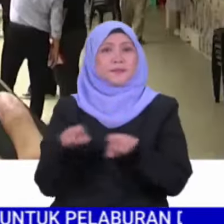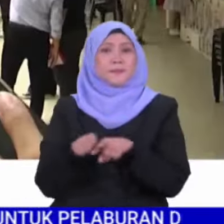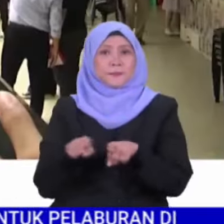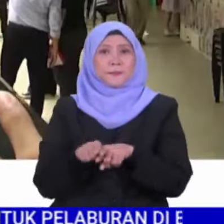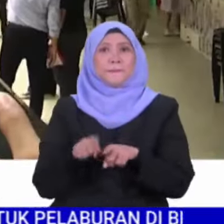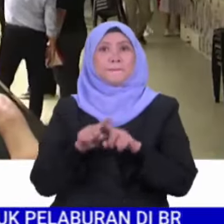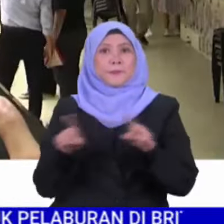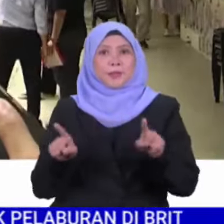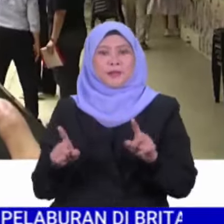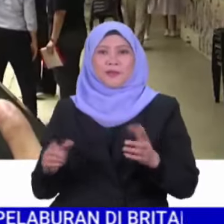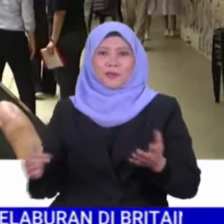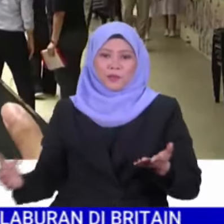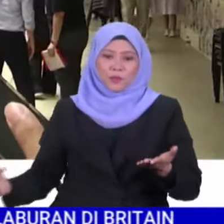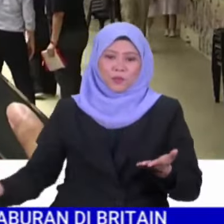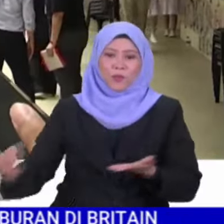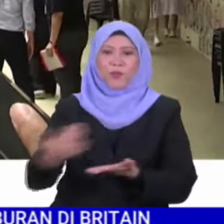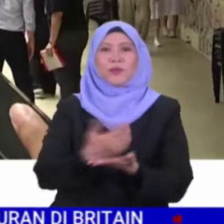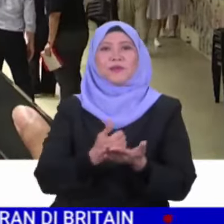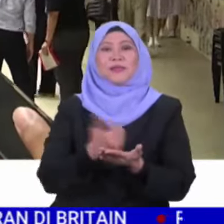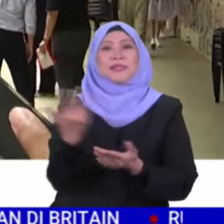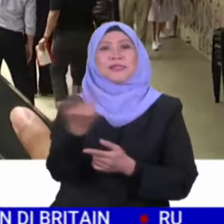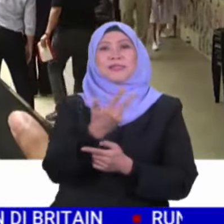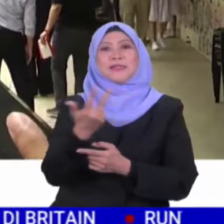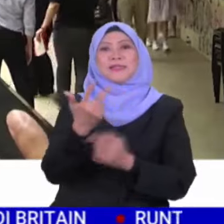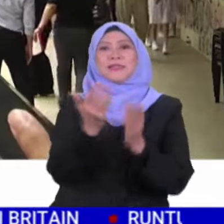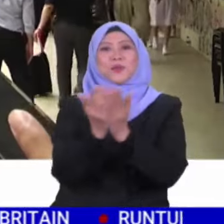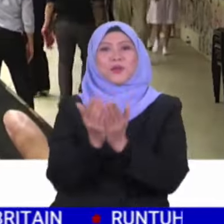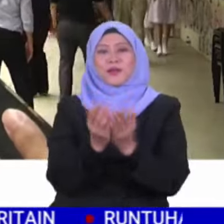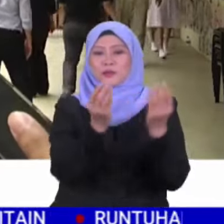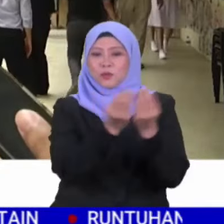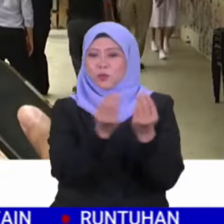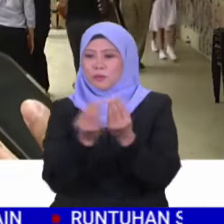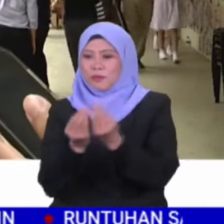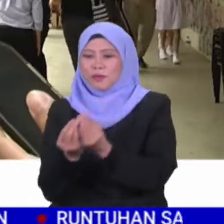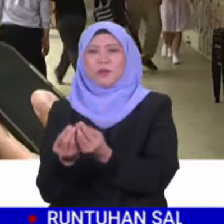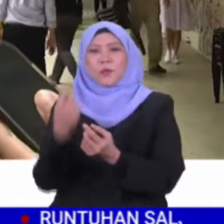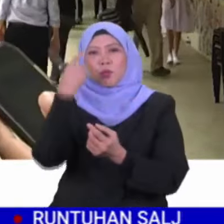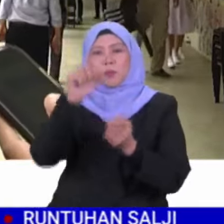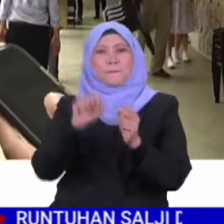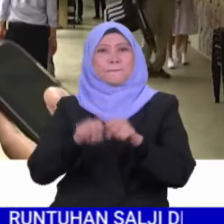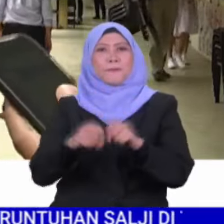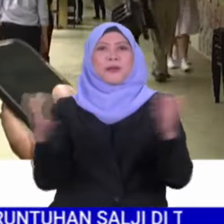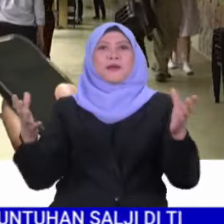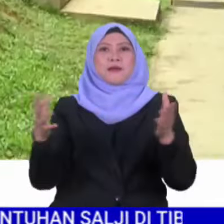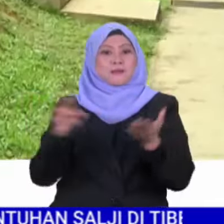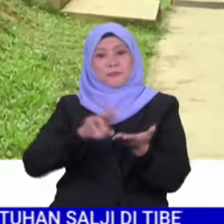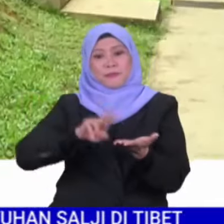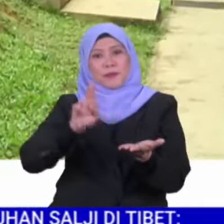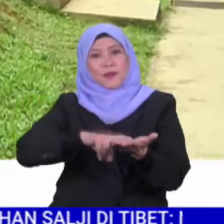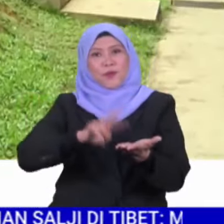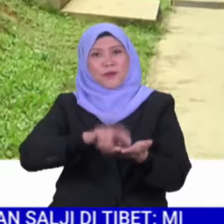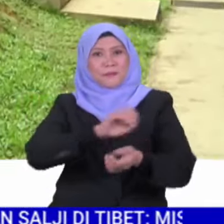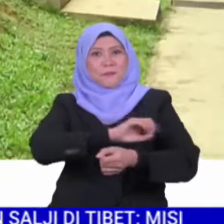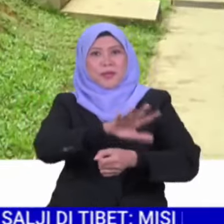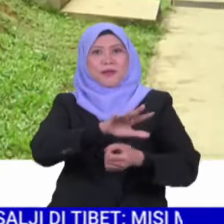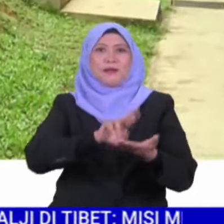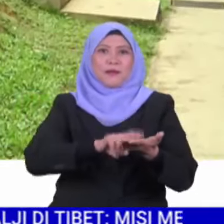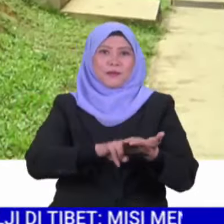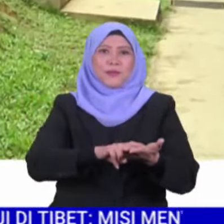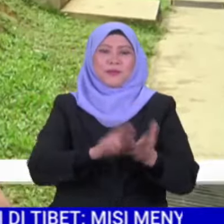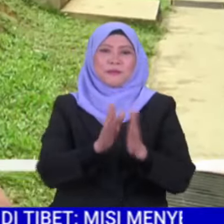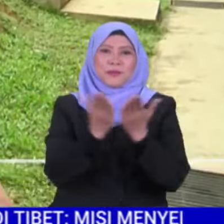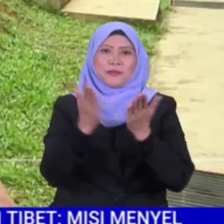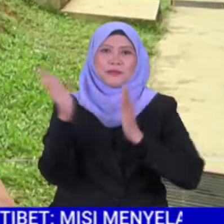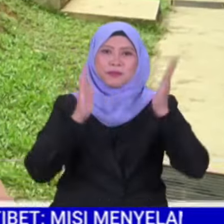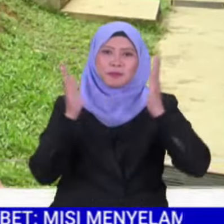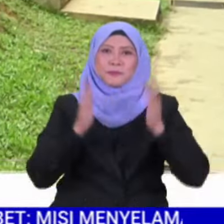kita kumpulkan ketiga-tiga kampus ini dengan jumlah bilangan ya untuk memecahkan rekod. Kan satu